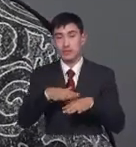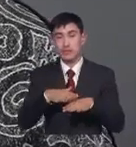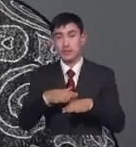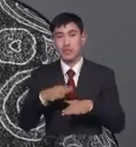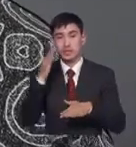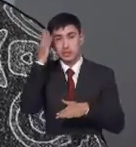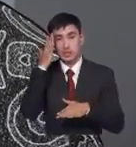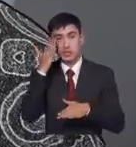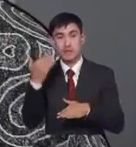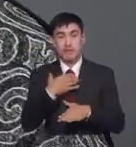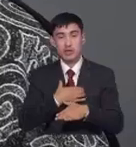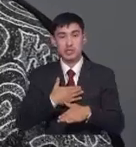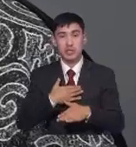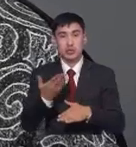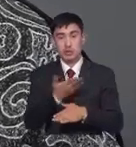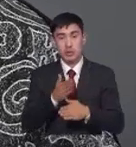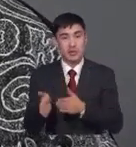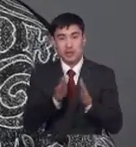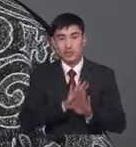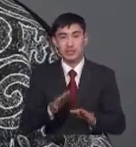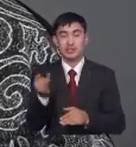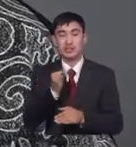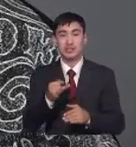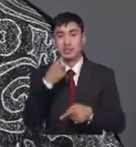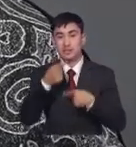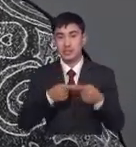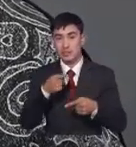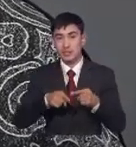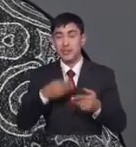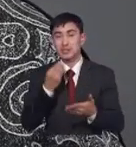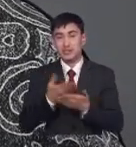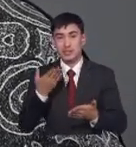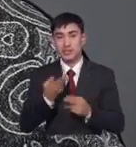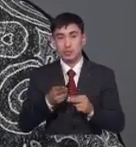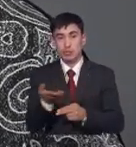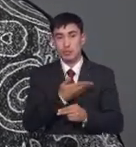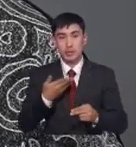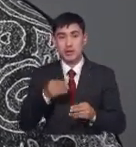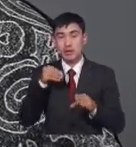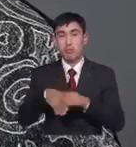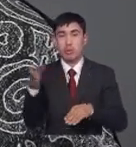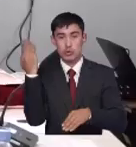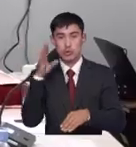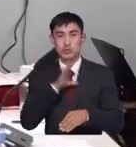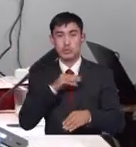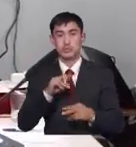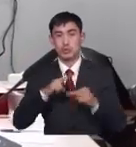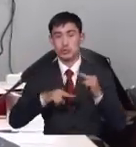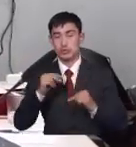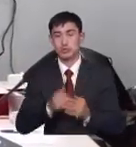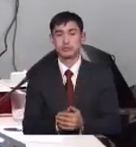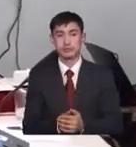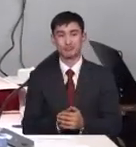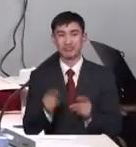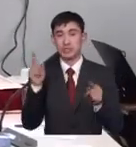идеологической точки зрения важно, чтобы мы не отклонялись от нашего исторического наследия и ценностей, которые были заложены в прошлом. В завершении